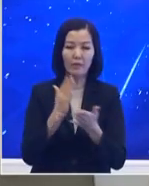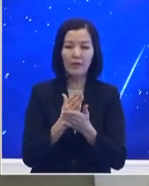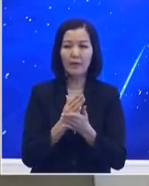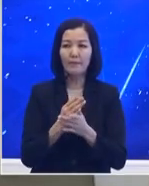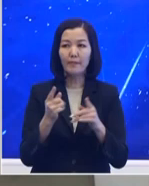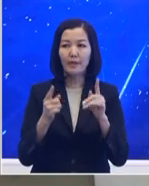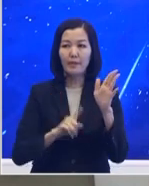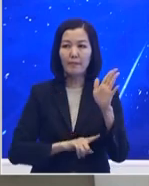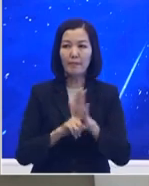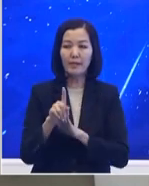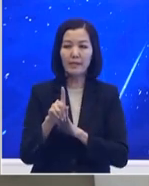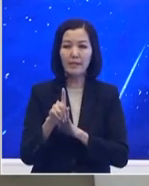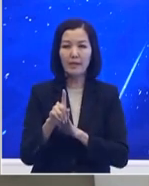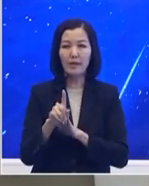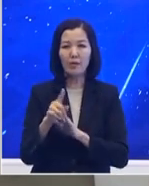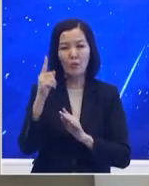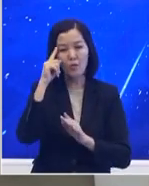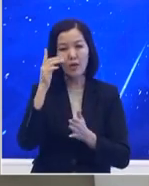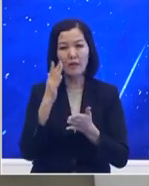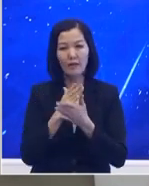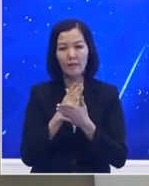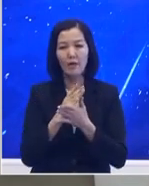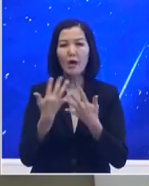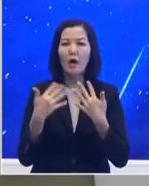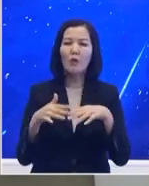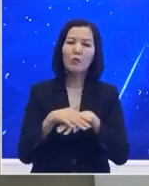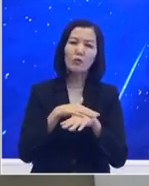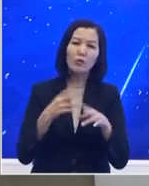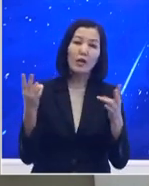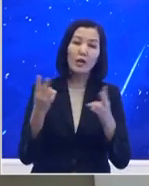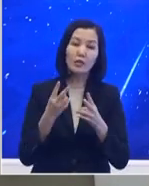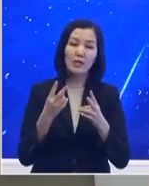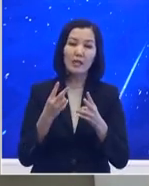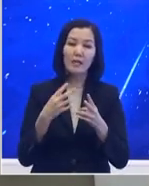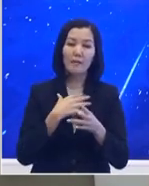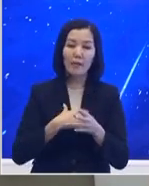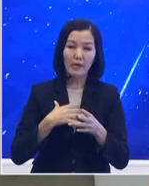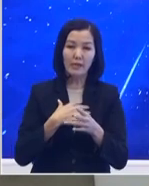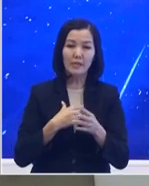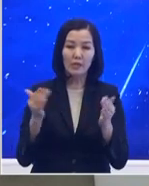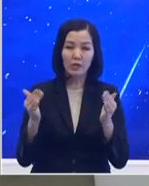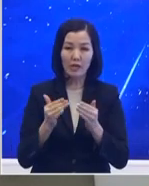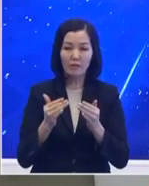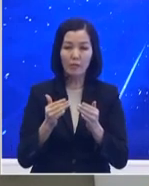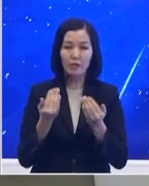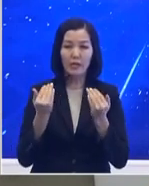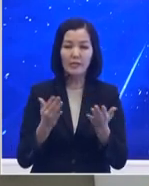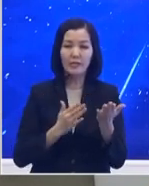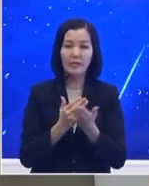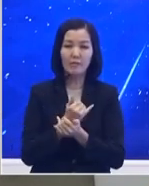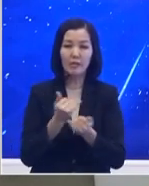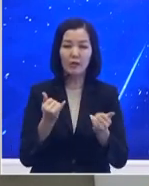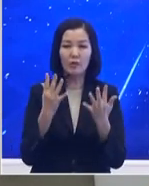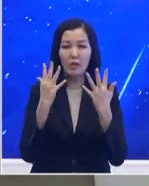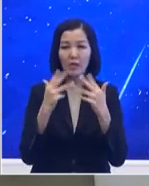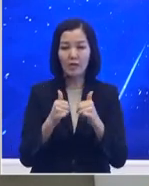Ең алғаш осы кәсіпті бастағанда біраз ойланғанбыз. Бірақ ауыл тұрғындары үшін қажеттілігін түсініп қолға алдық. Шағым болса да, қазір қызмет алушылар күн